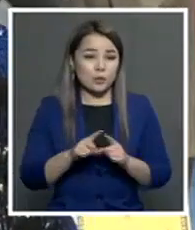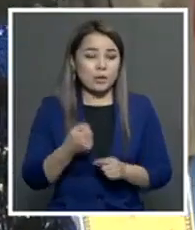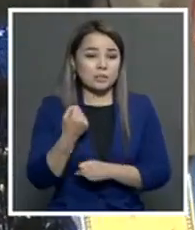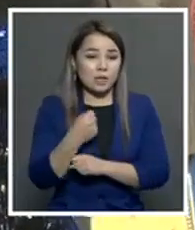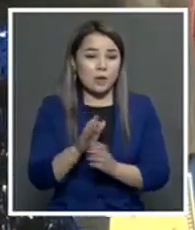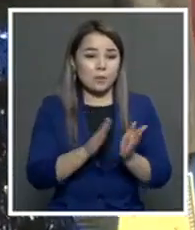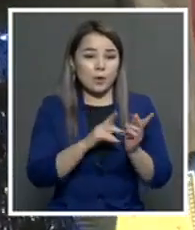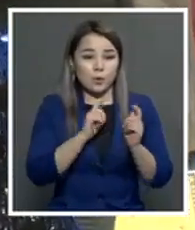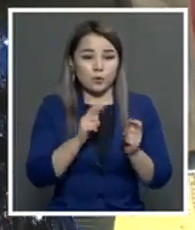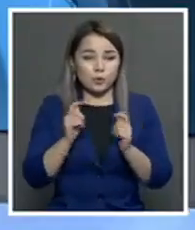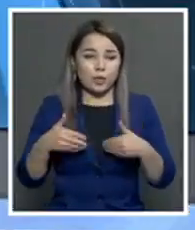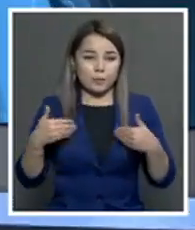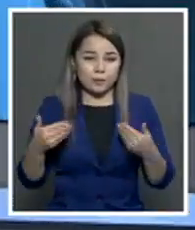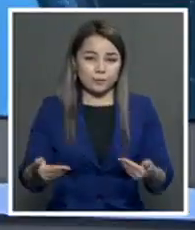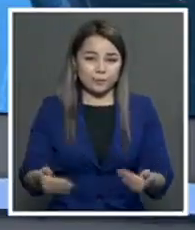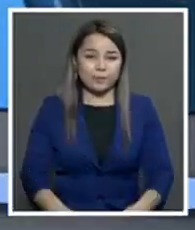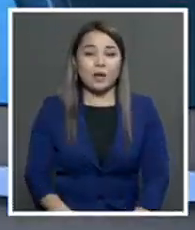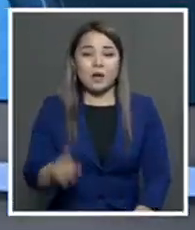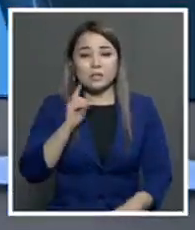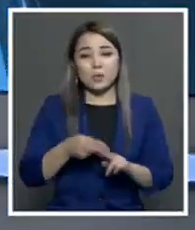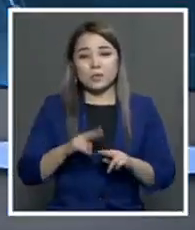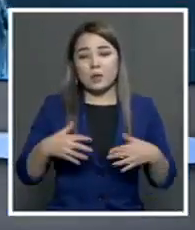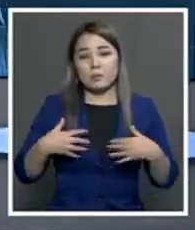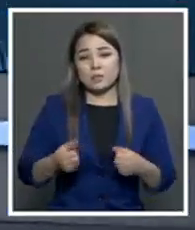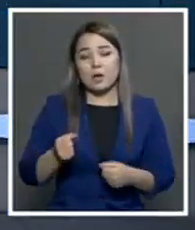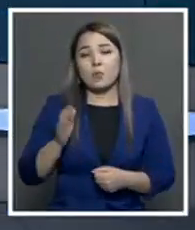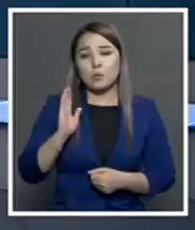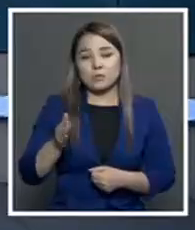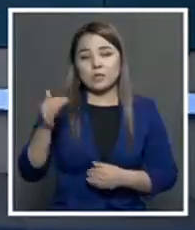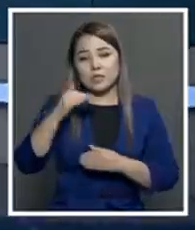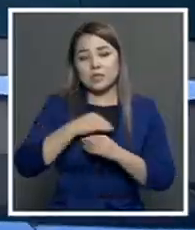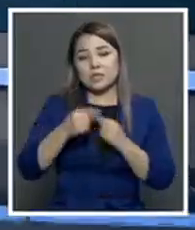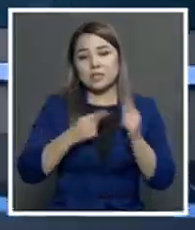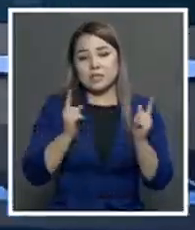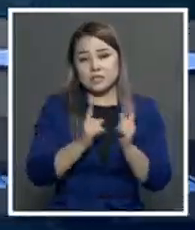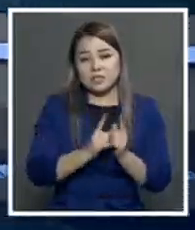марапаттармен құттықтаймын. Әзірге осы 20:00-де қайта қауышқанша.